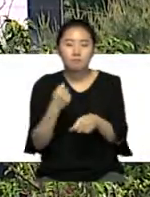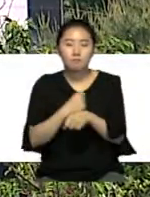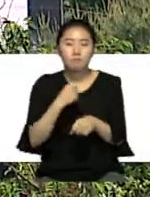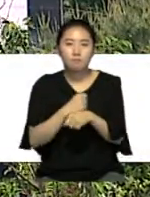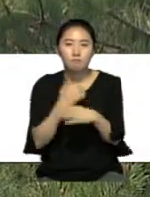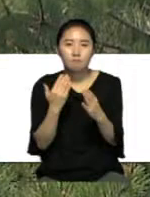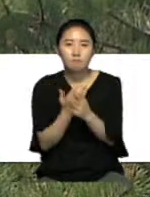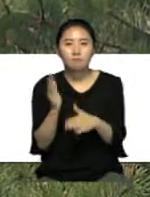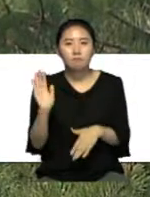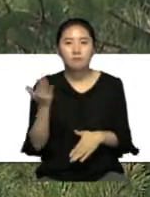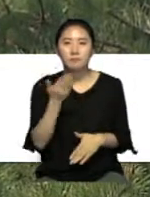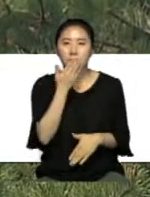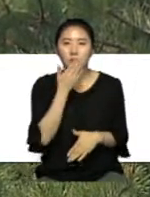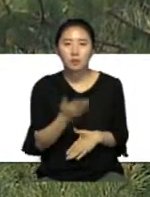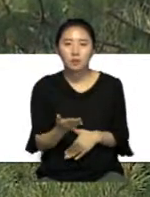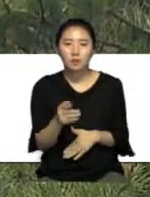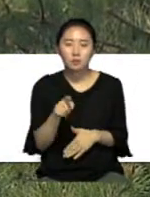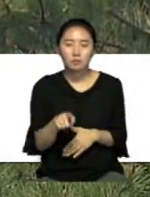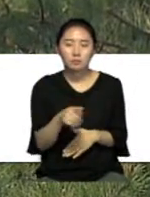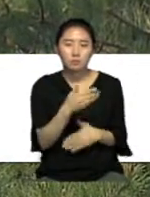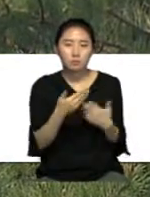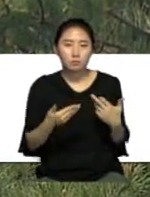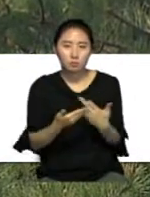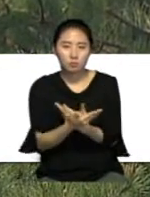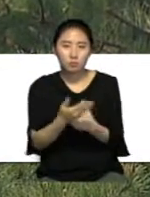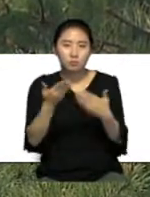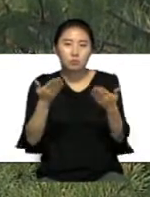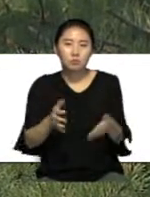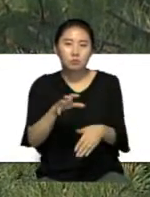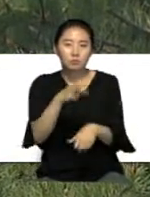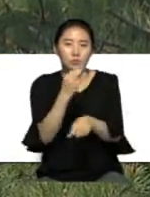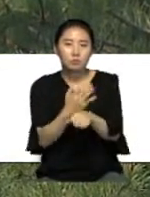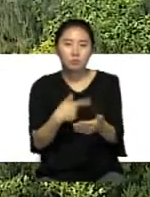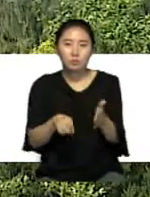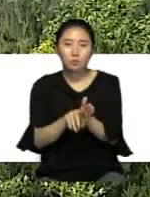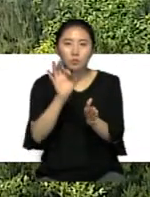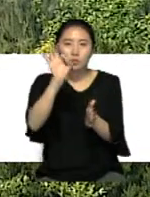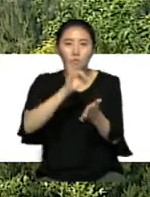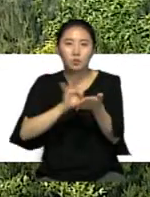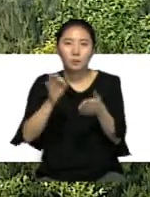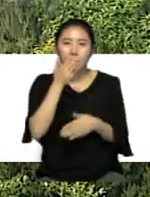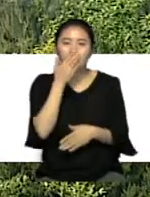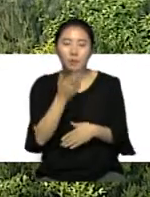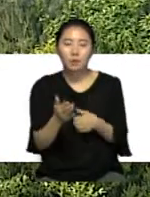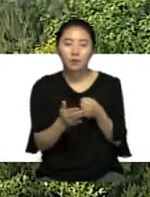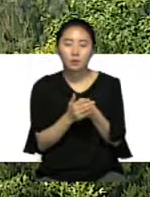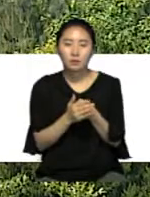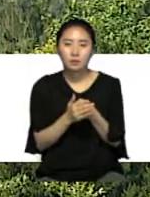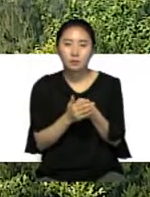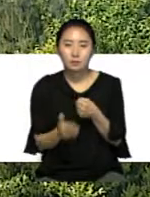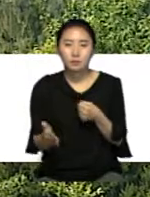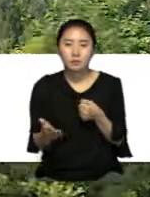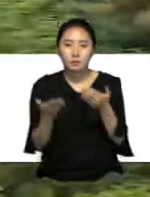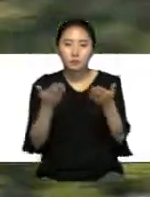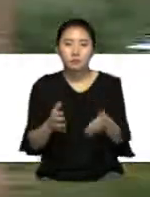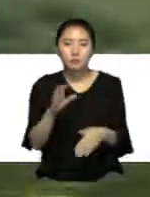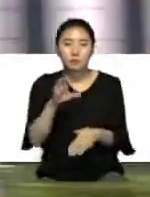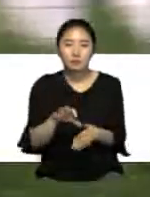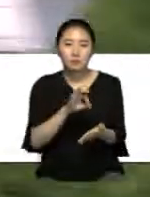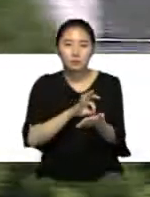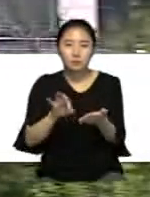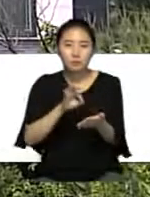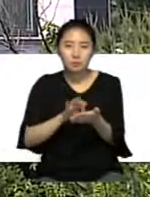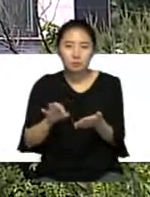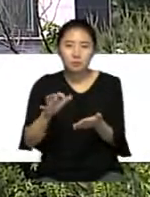원안 가결됐습니다. 이것으로 제주도에 휴양소를 매입하기 위한 기금 사용이 가능하게 된 건데요. 휴양소 매입과 취득을